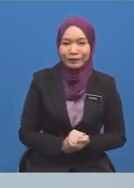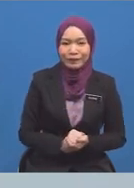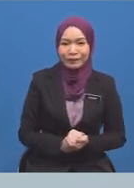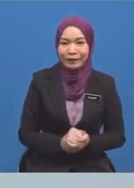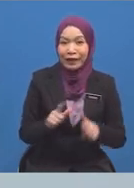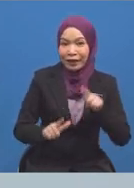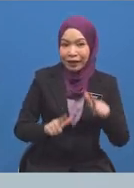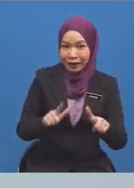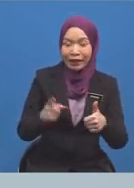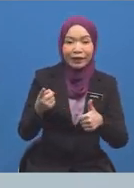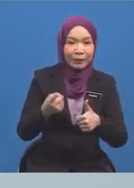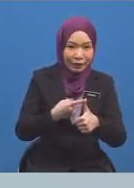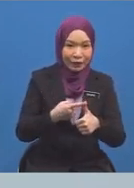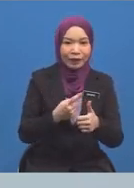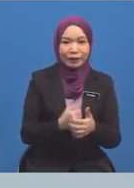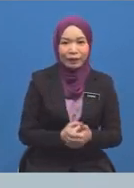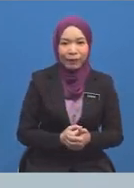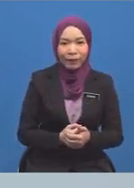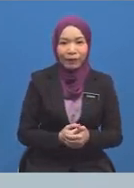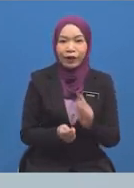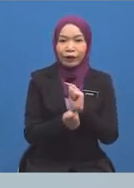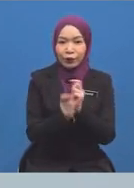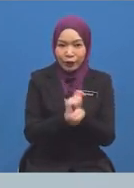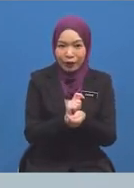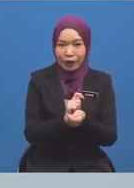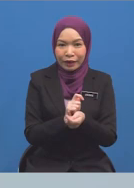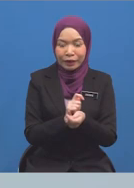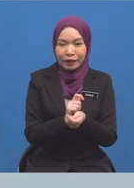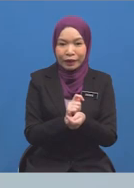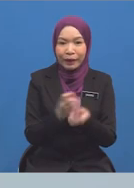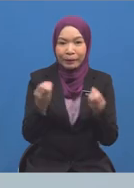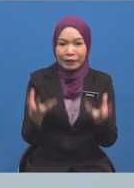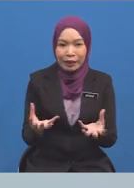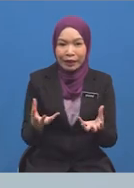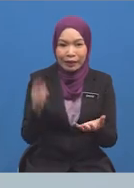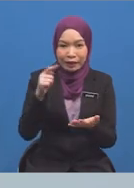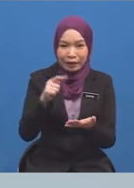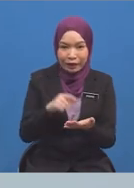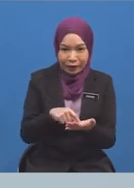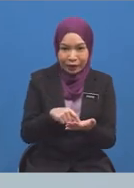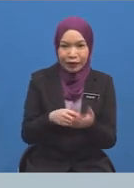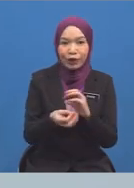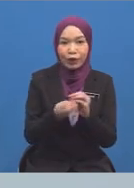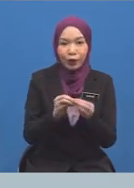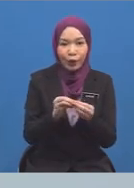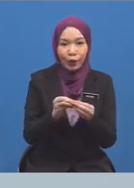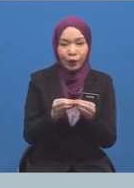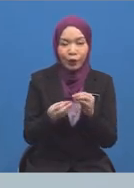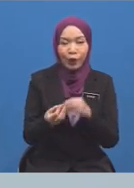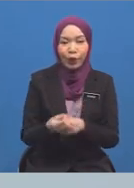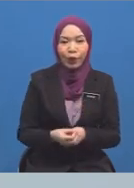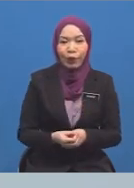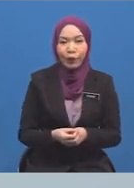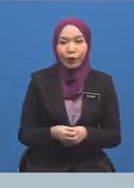langkah pertama itu tukarkan dahulu pecahan Um bobok campur kepada pecahan tak